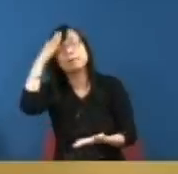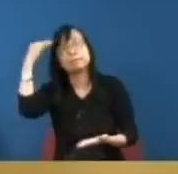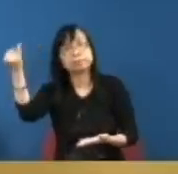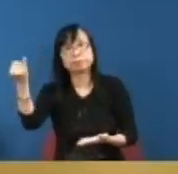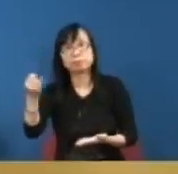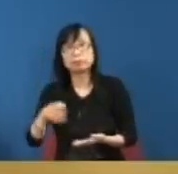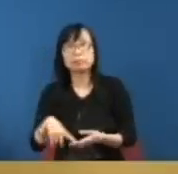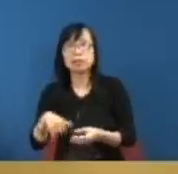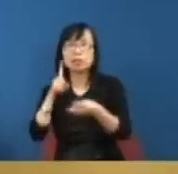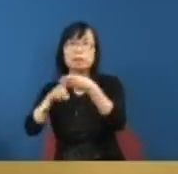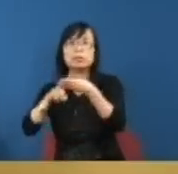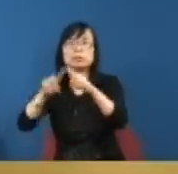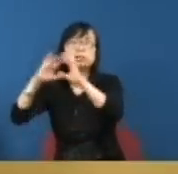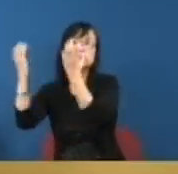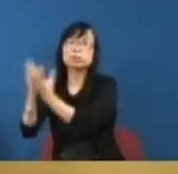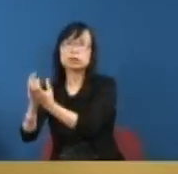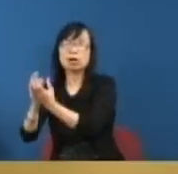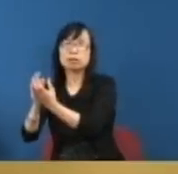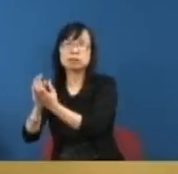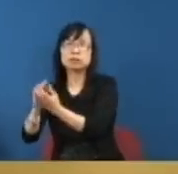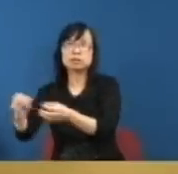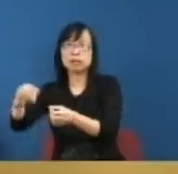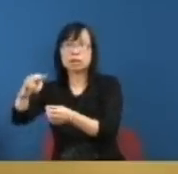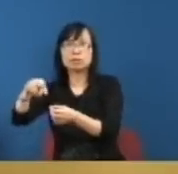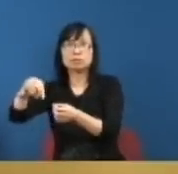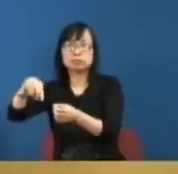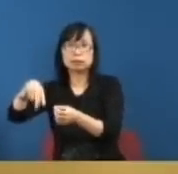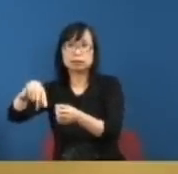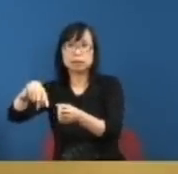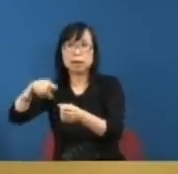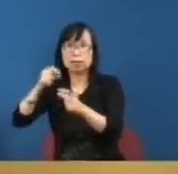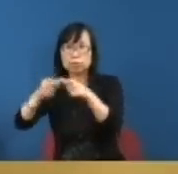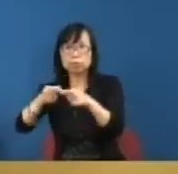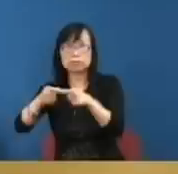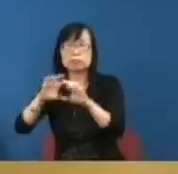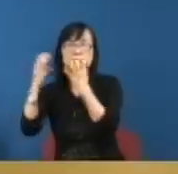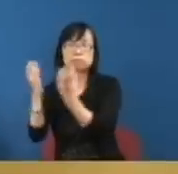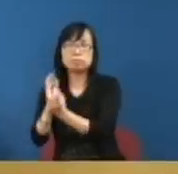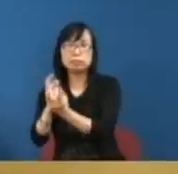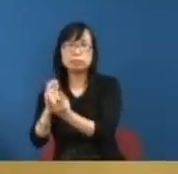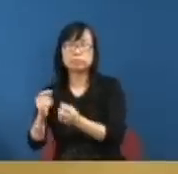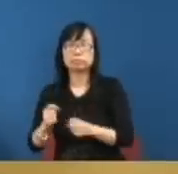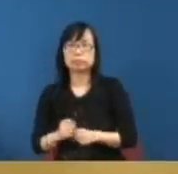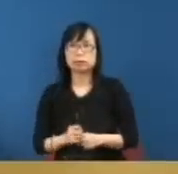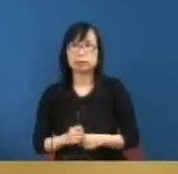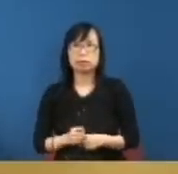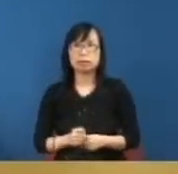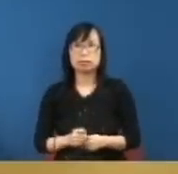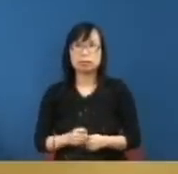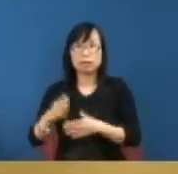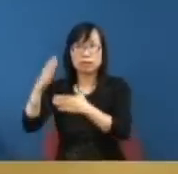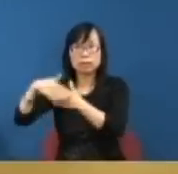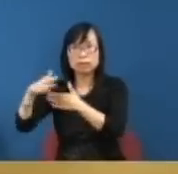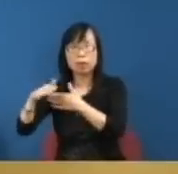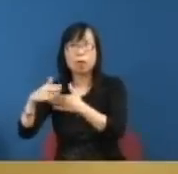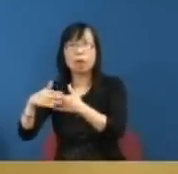這個民主黨已經率先即踢這個公民黨 的屁股，就是說在這個所謂外佣